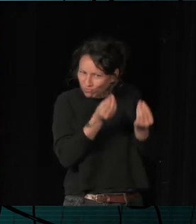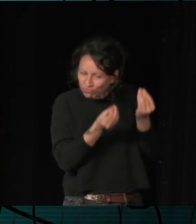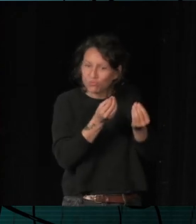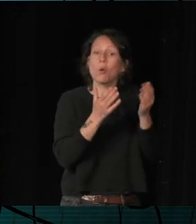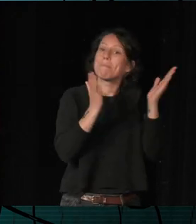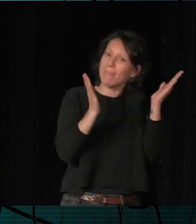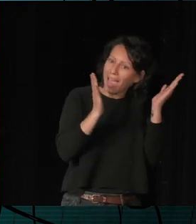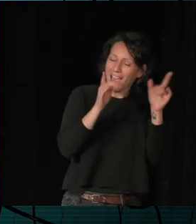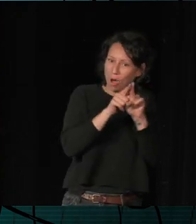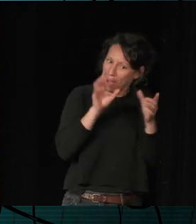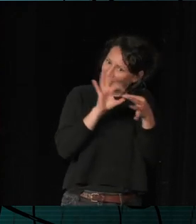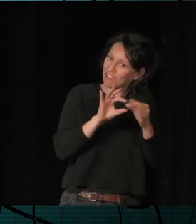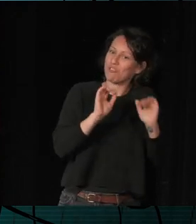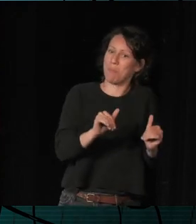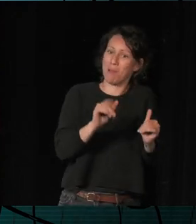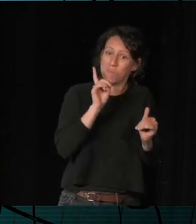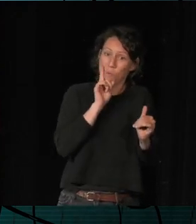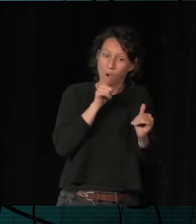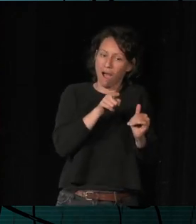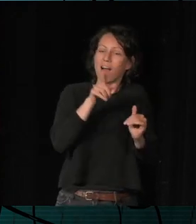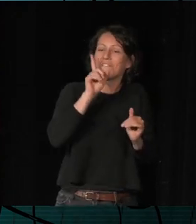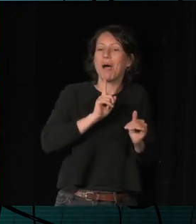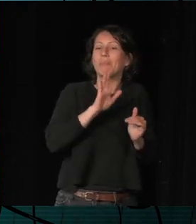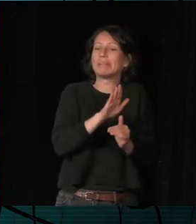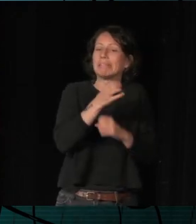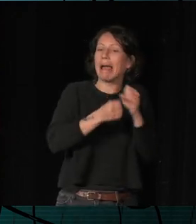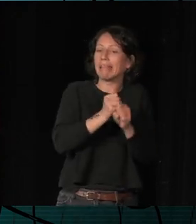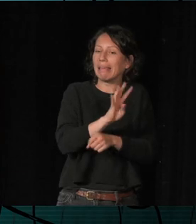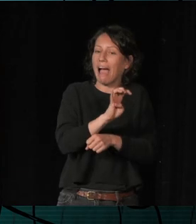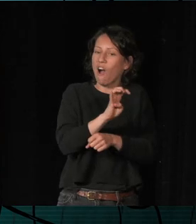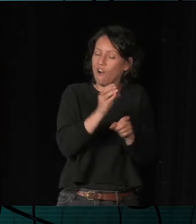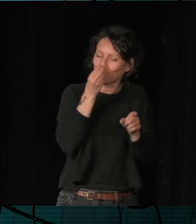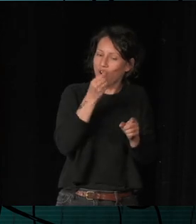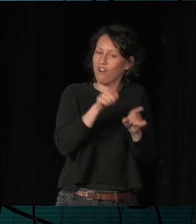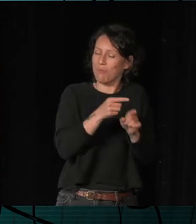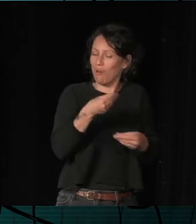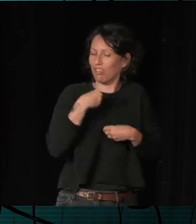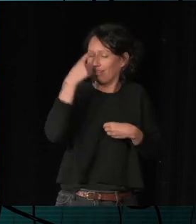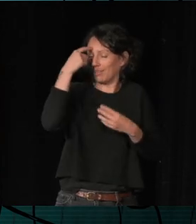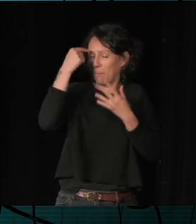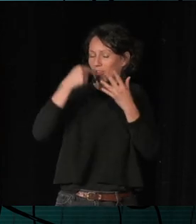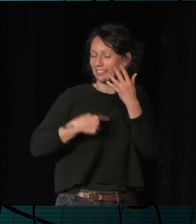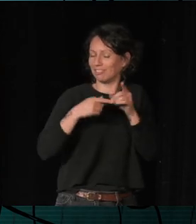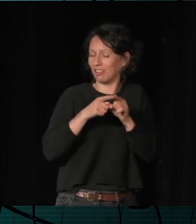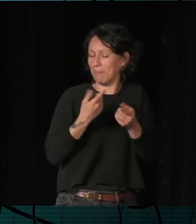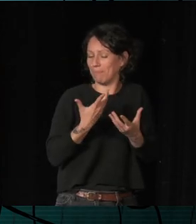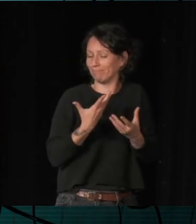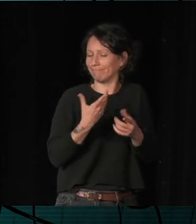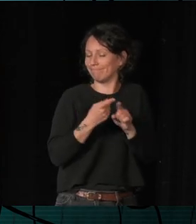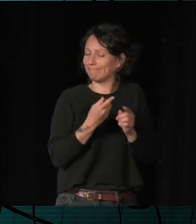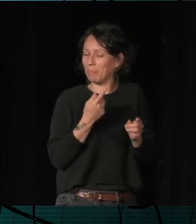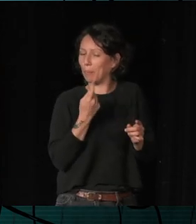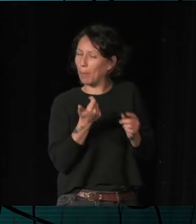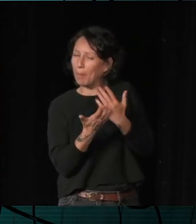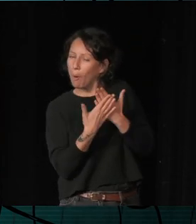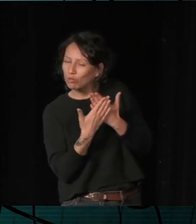des enjeux qui sont ceux d'une femme des années 40, que j'ai heureusement pas connue, mais qui font forcément écho à ce que peut ressentir une femme aujourd'hui. C'est l'impression d'être